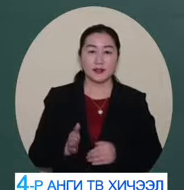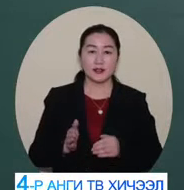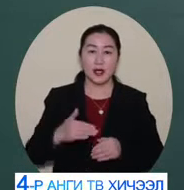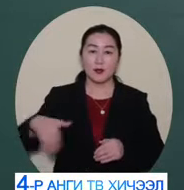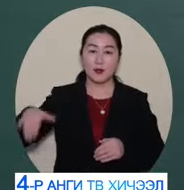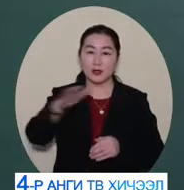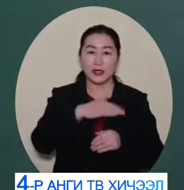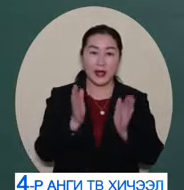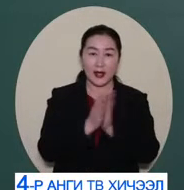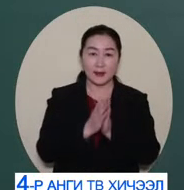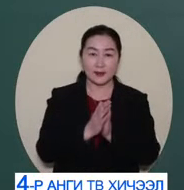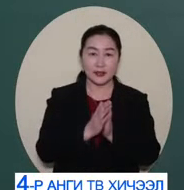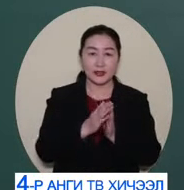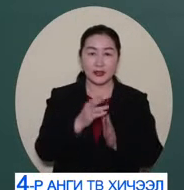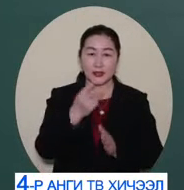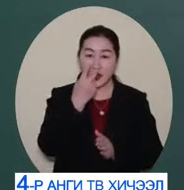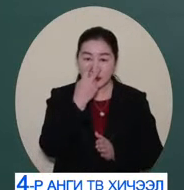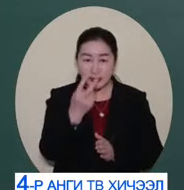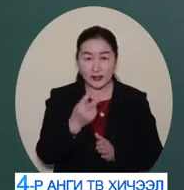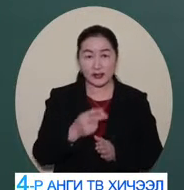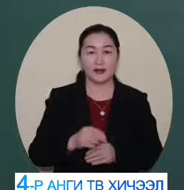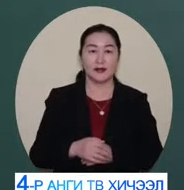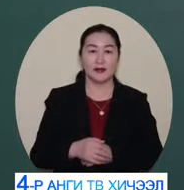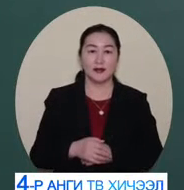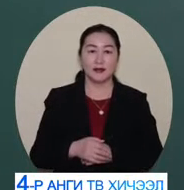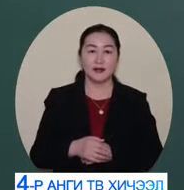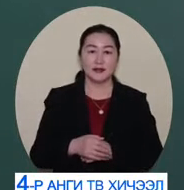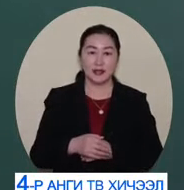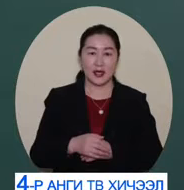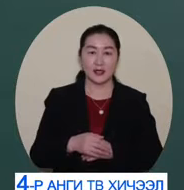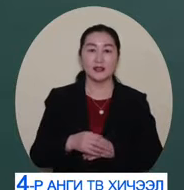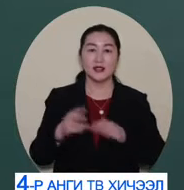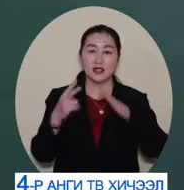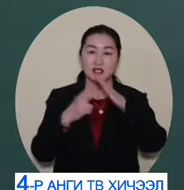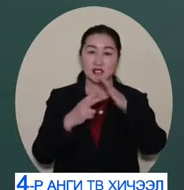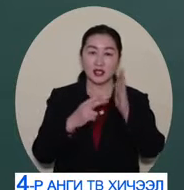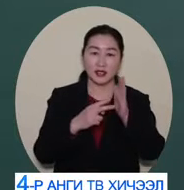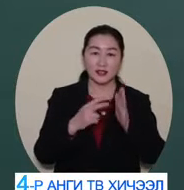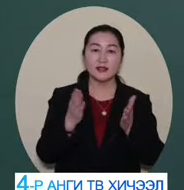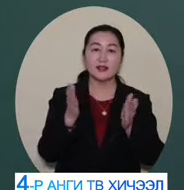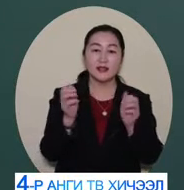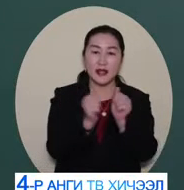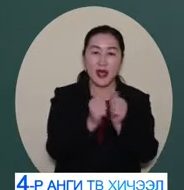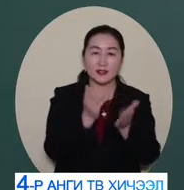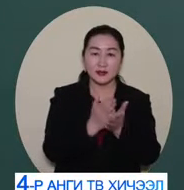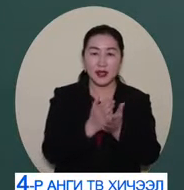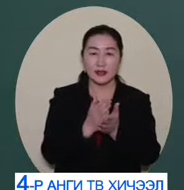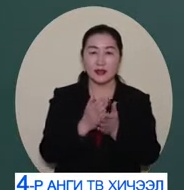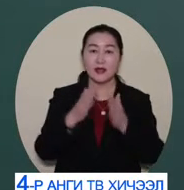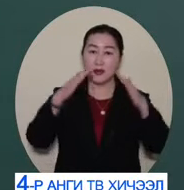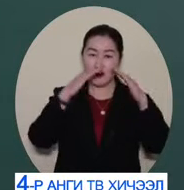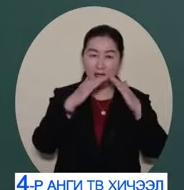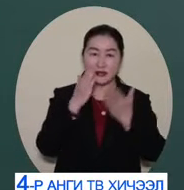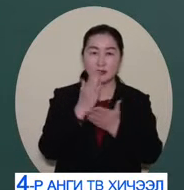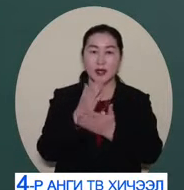Бүгдээрээ ажиглая. За энэ ширээнийхэн найз өөрөө байна. Энэ байшин нь байна. Мод байна. Энэ бол мандлын цэцэг байна.